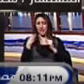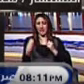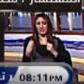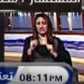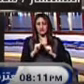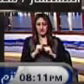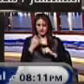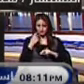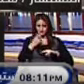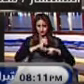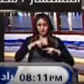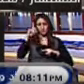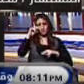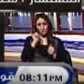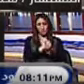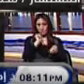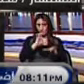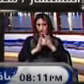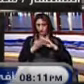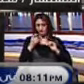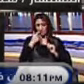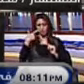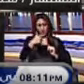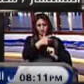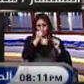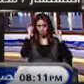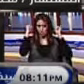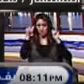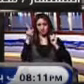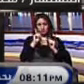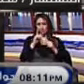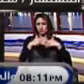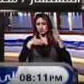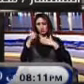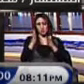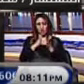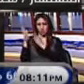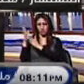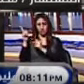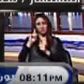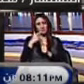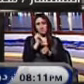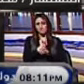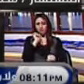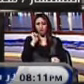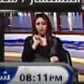النيابه العامه فعليا لكان صدرها من المتحدث الرسمي او النيابه العامه شخصيا. نعم نعم. فبالتالي هناك بعض